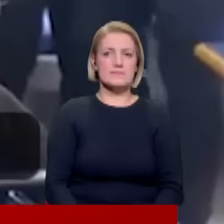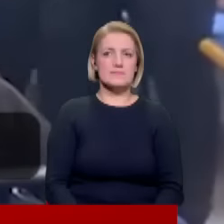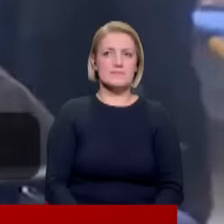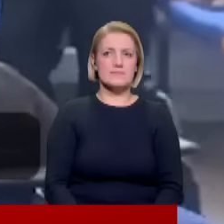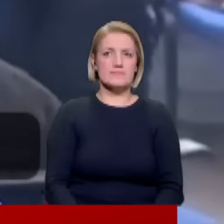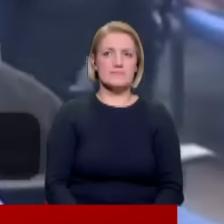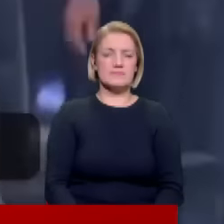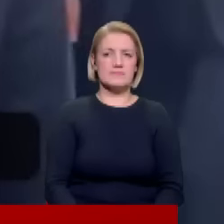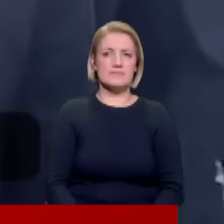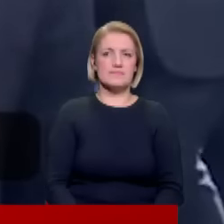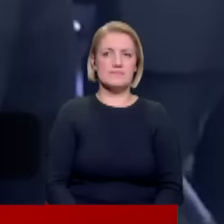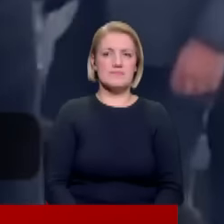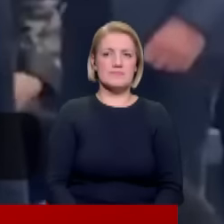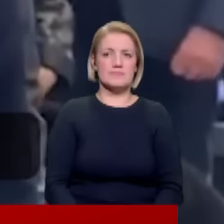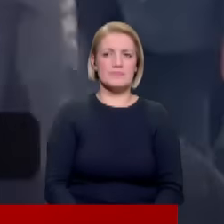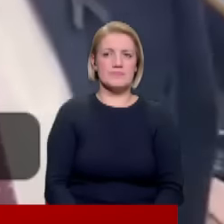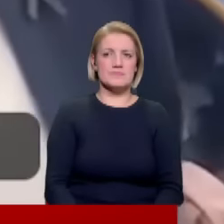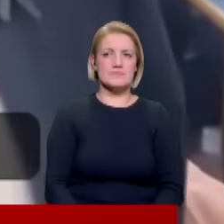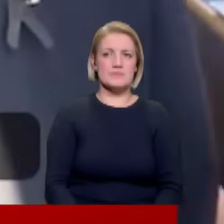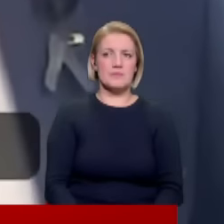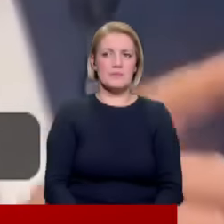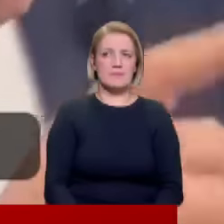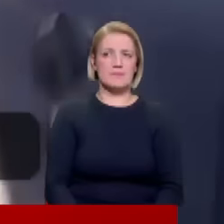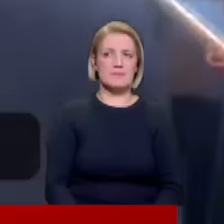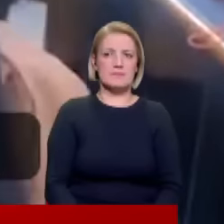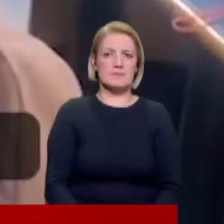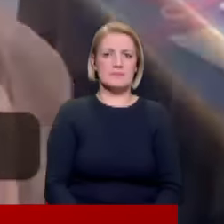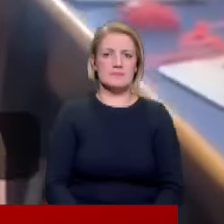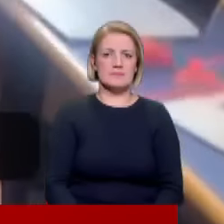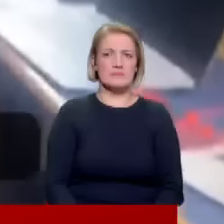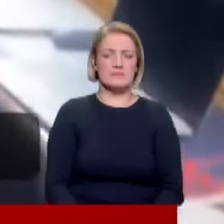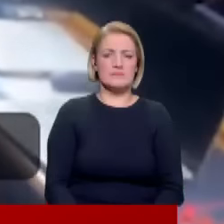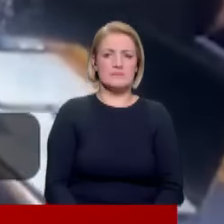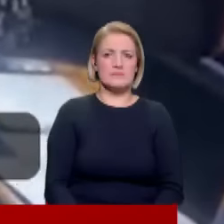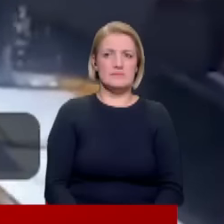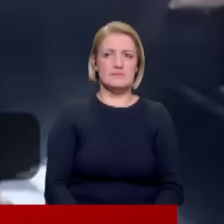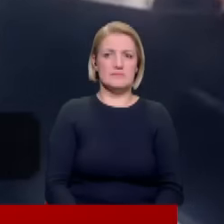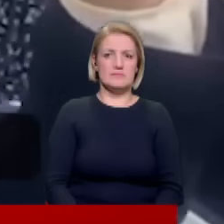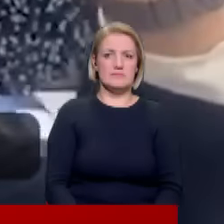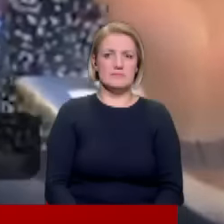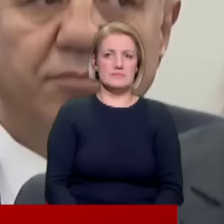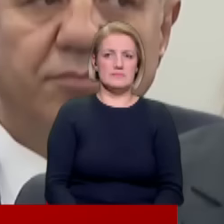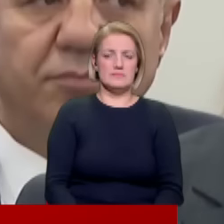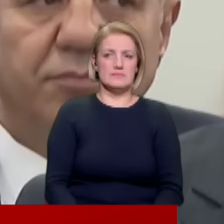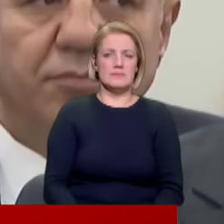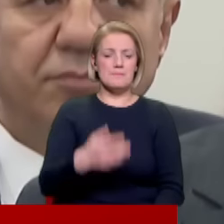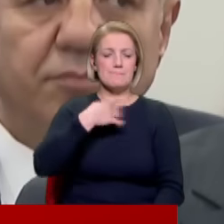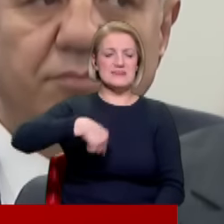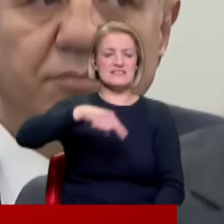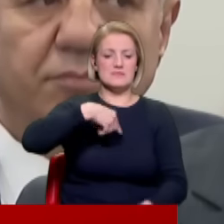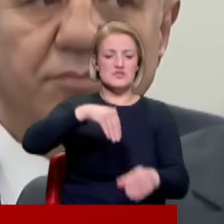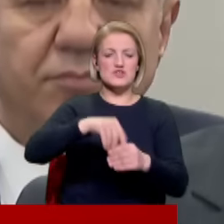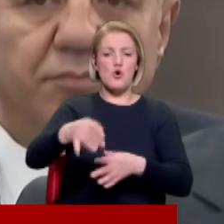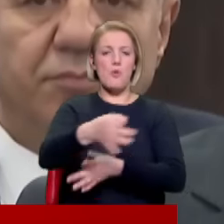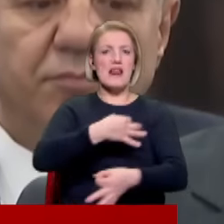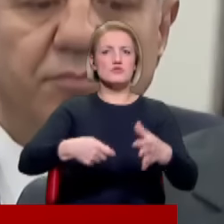Sıralara bulmayı sistem bozuluyor. Bu ölen çocukların sorumlusu sizsiniz. O bütçeyi siz sunamazsınız. Bebeklerin ağı üzerinizde sizin. Bizim için